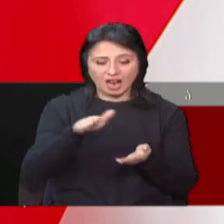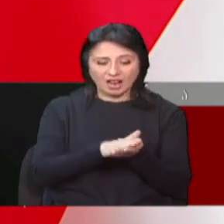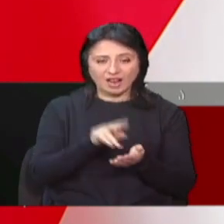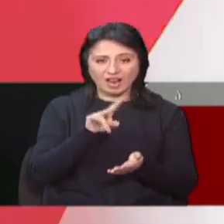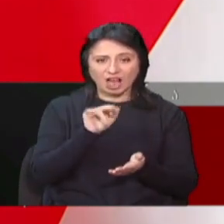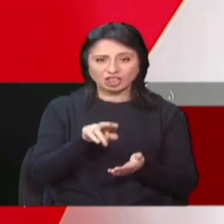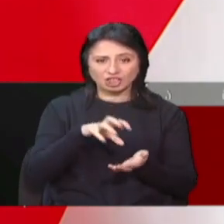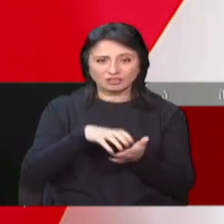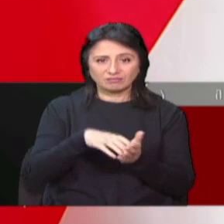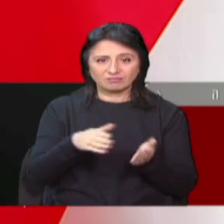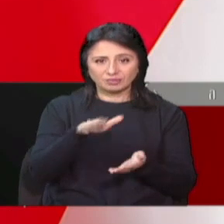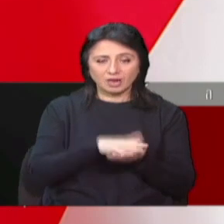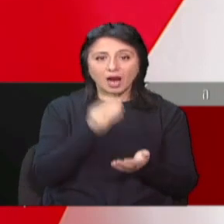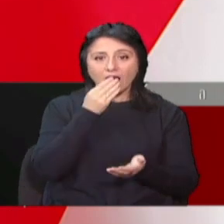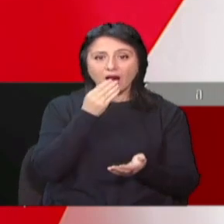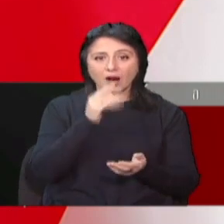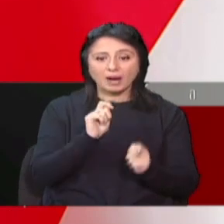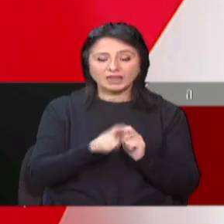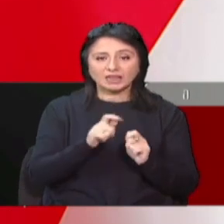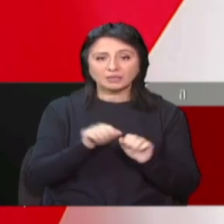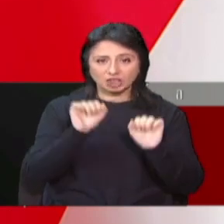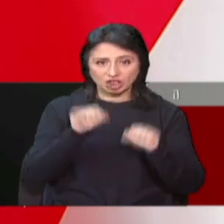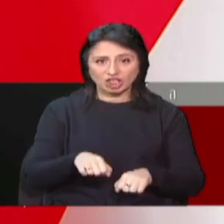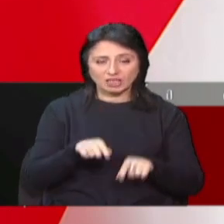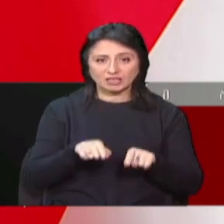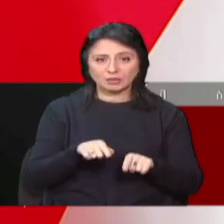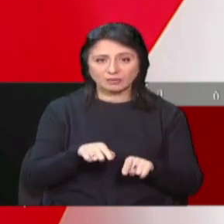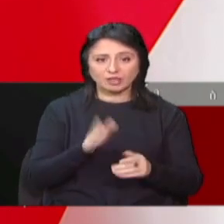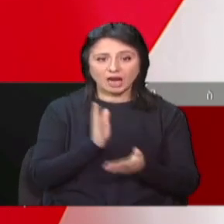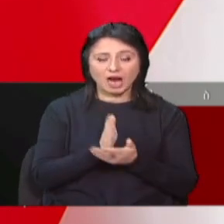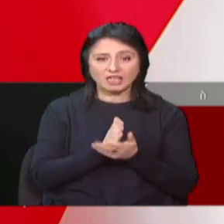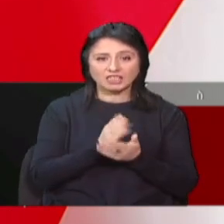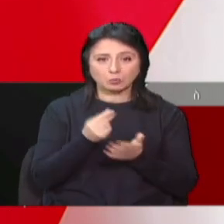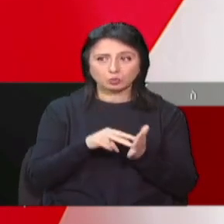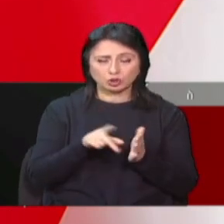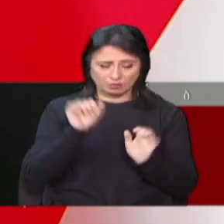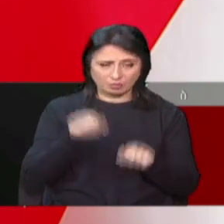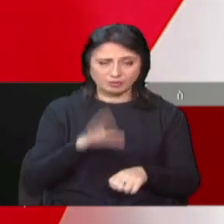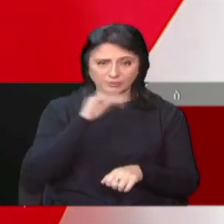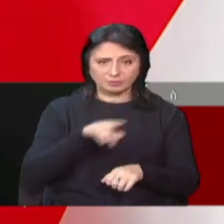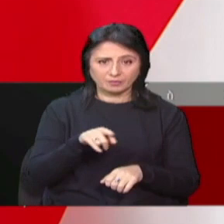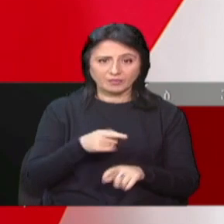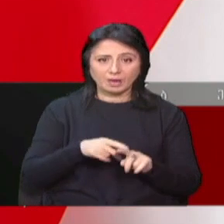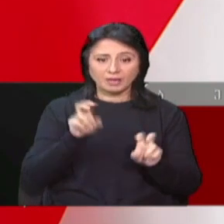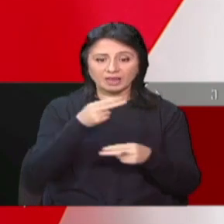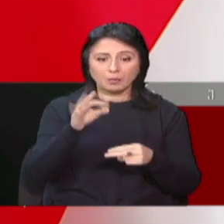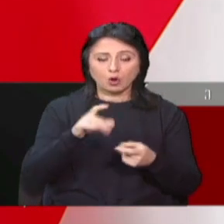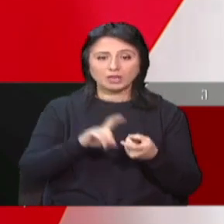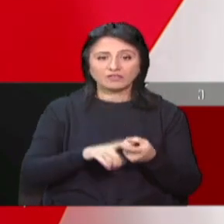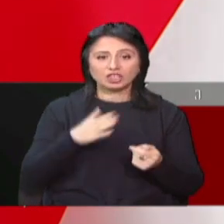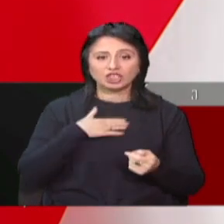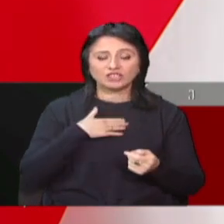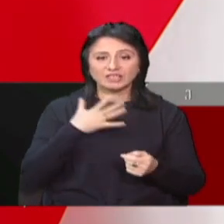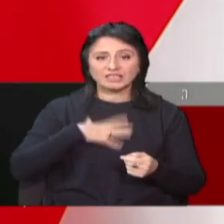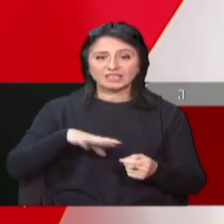სკოლის მოსწავლეებისთვის. უფასო კვების დაფინანსება შესაძლებელია არსებული ბიუჯეტის გათვალისწინებითაც. ამავე თემასთან კავშირებით